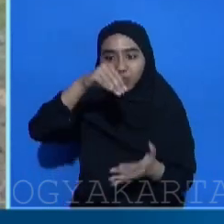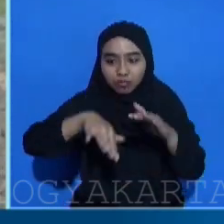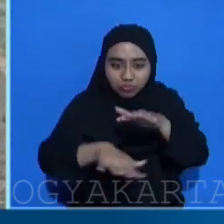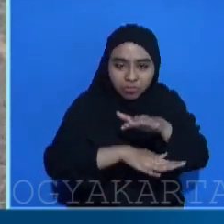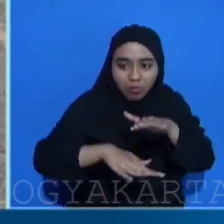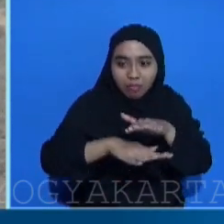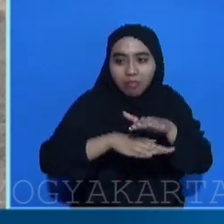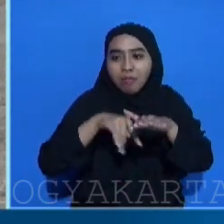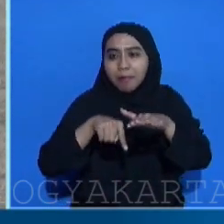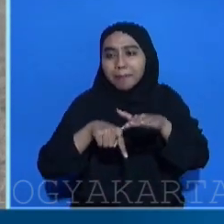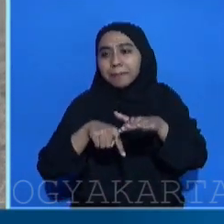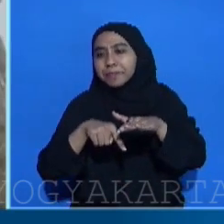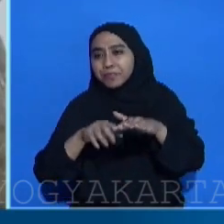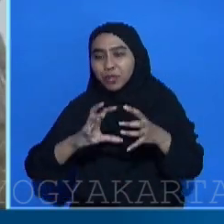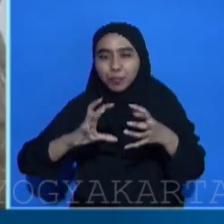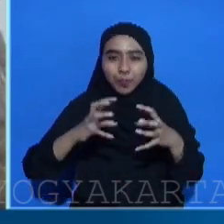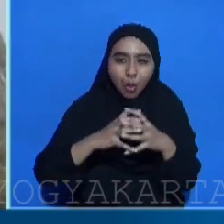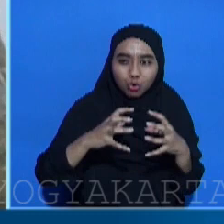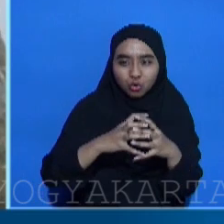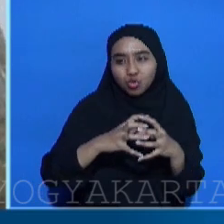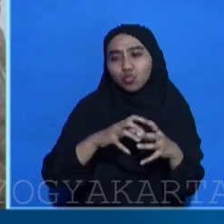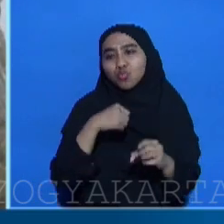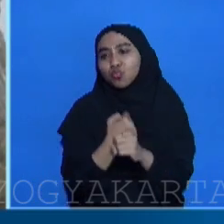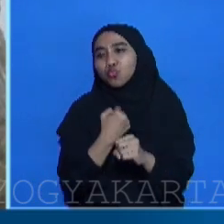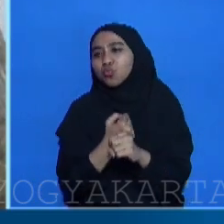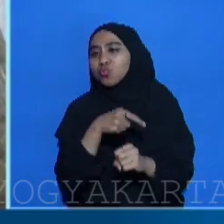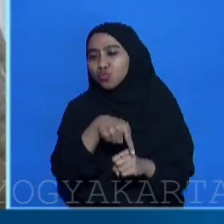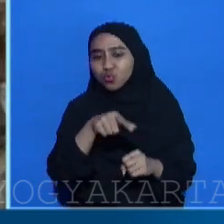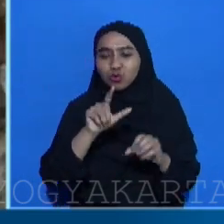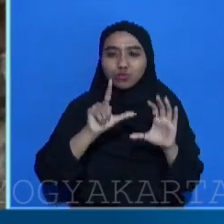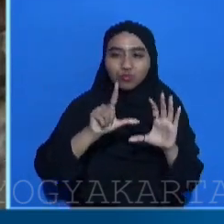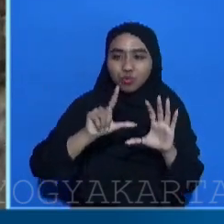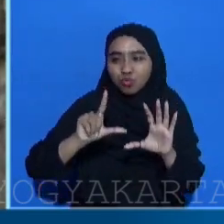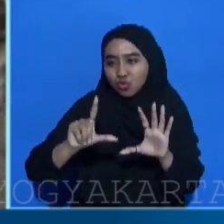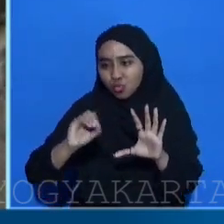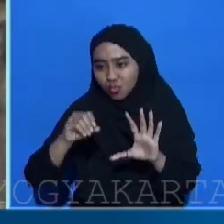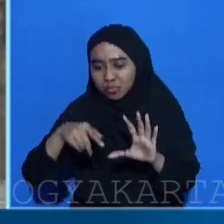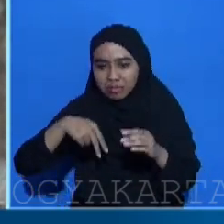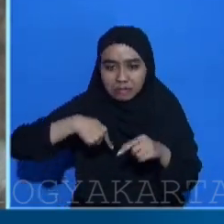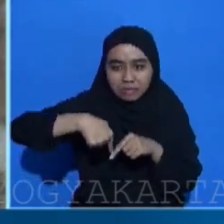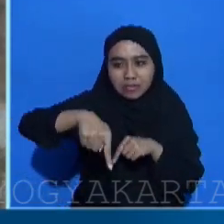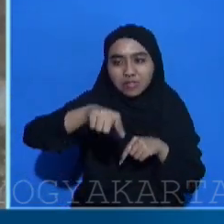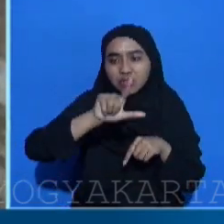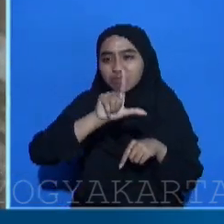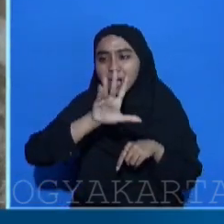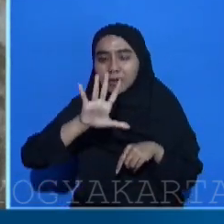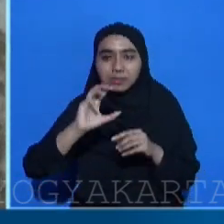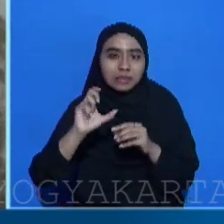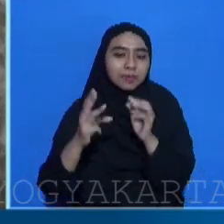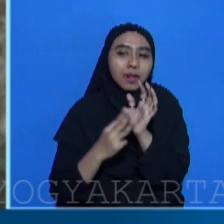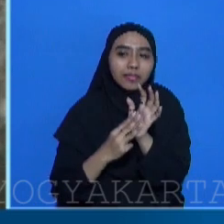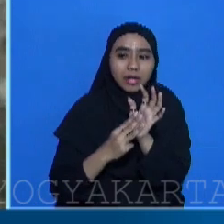dari batu andesit dengan ukuran tinggi landasan 75 cm lebar 75 cm dan tinggi